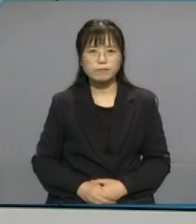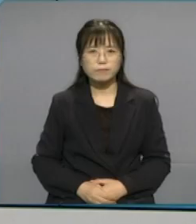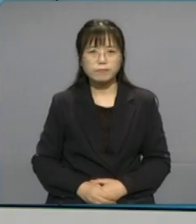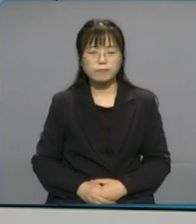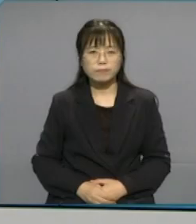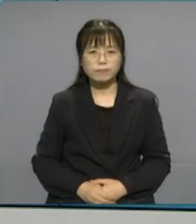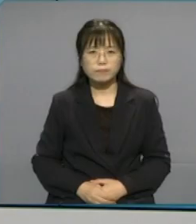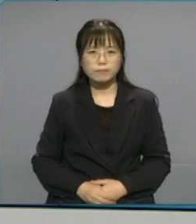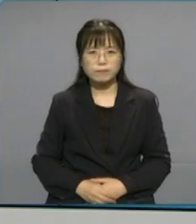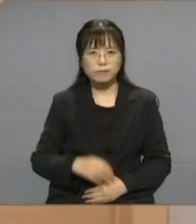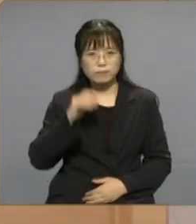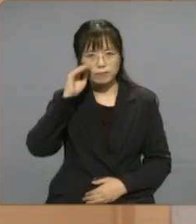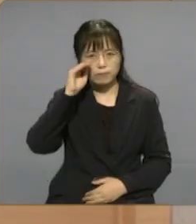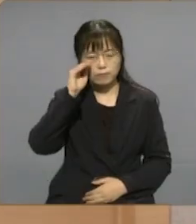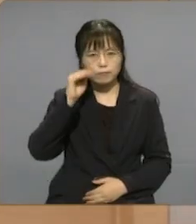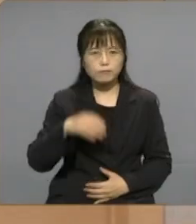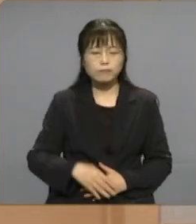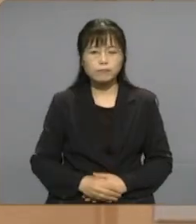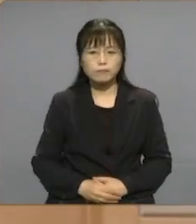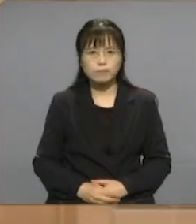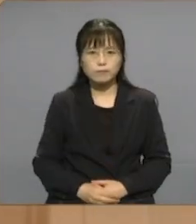기자입니다.